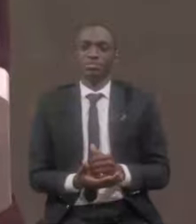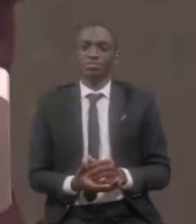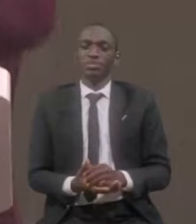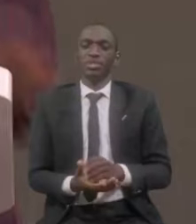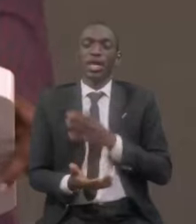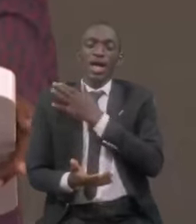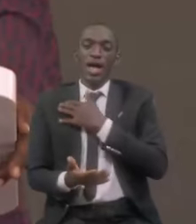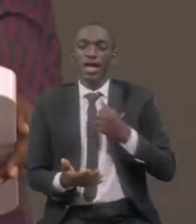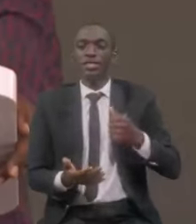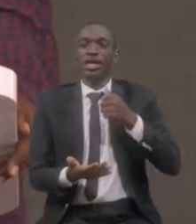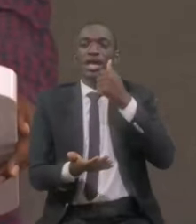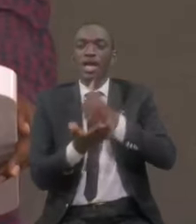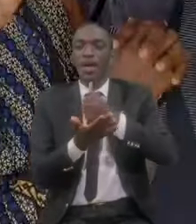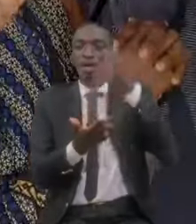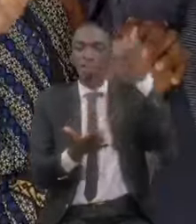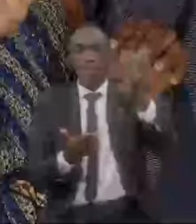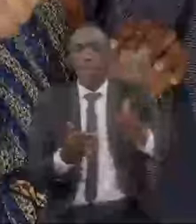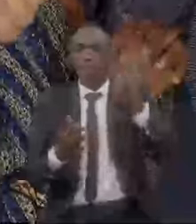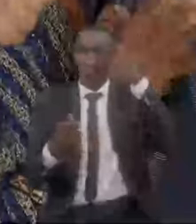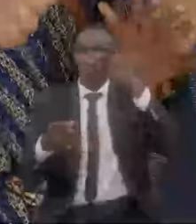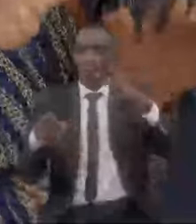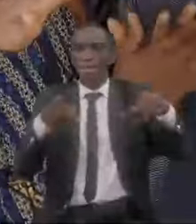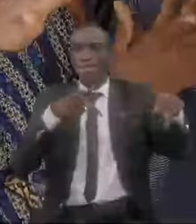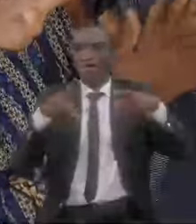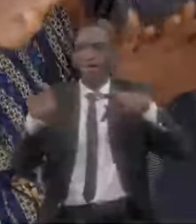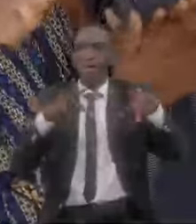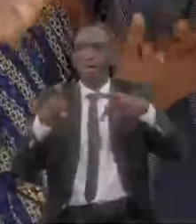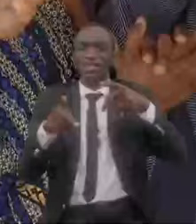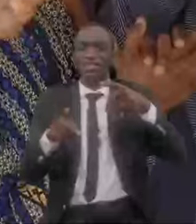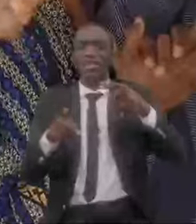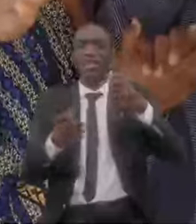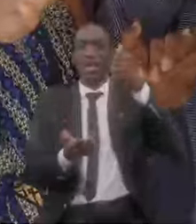Un amen pour l'accomplissement.